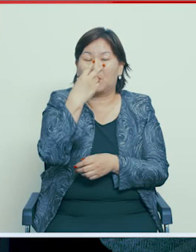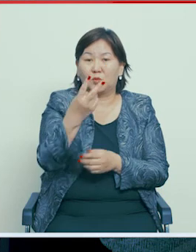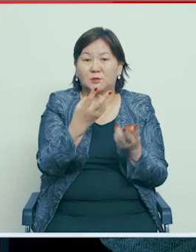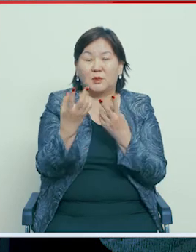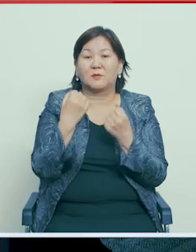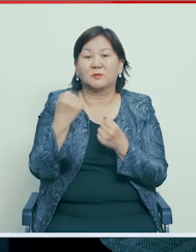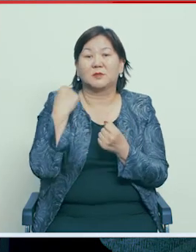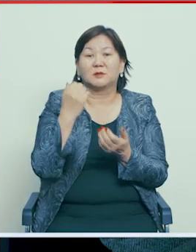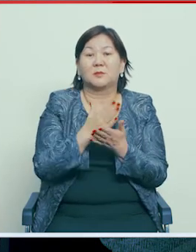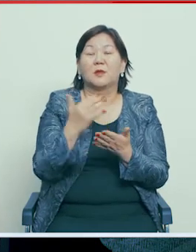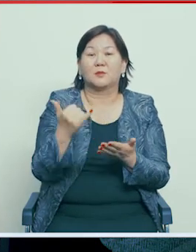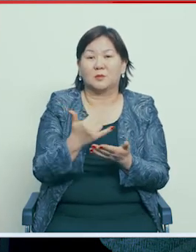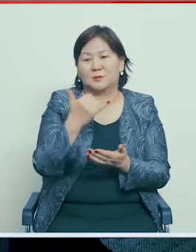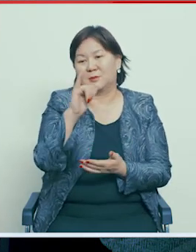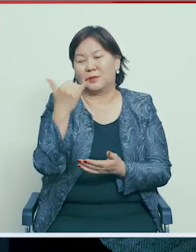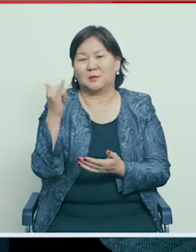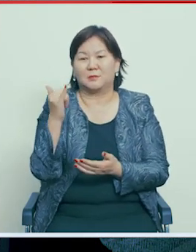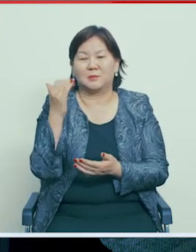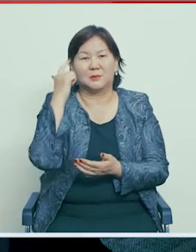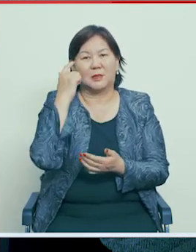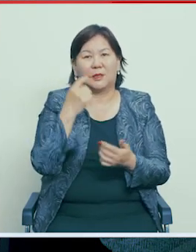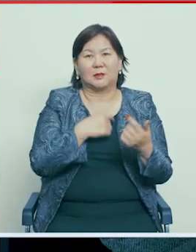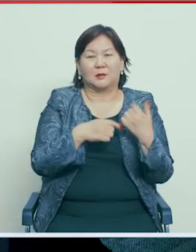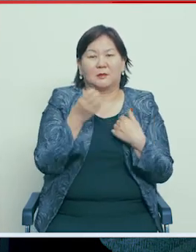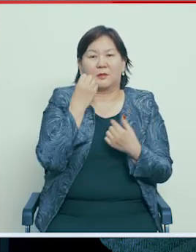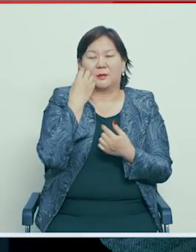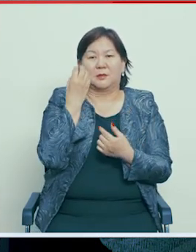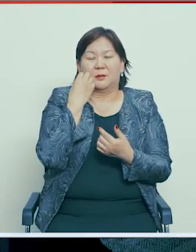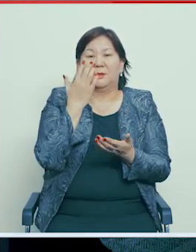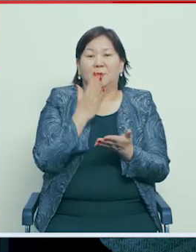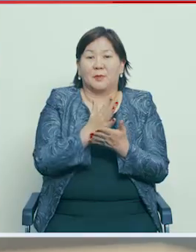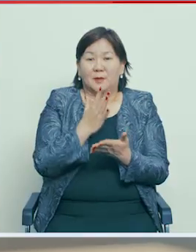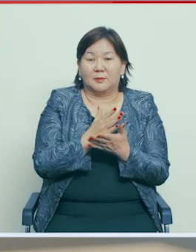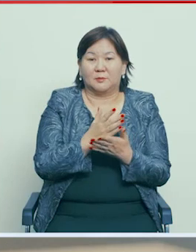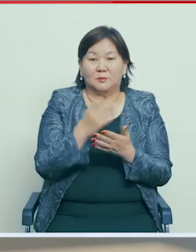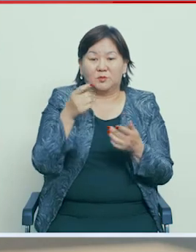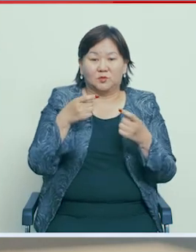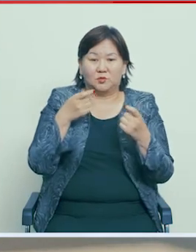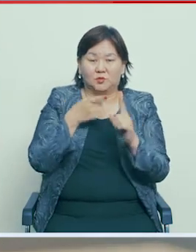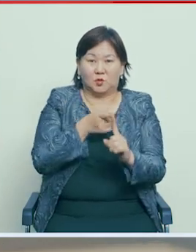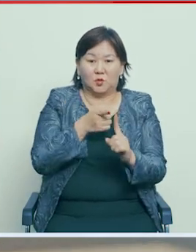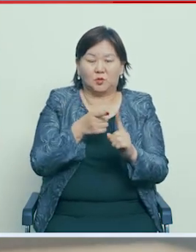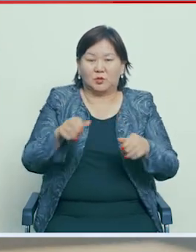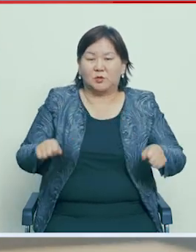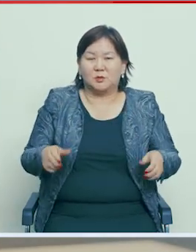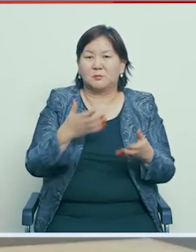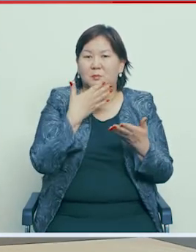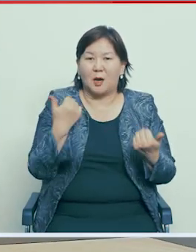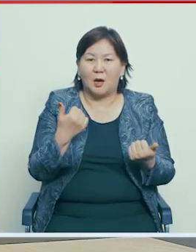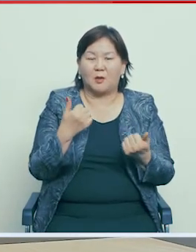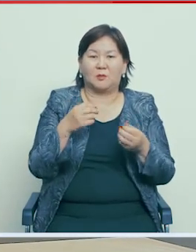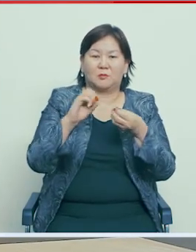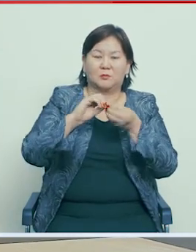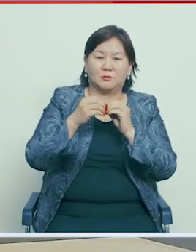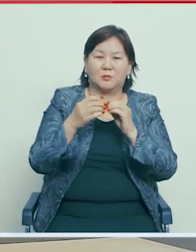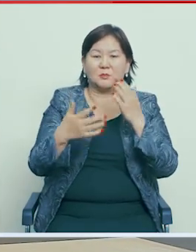авч чадчих байгаа юу? Зарим нь бас жоохон санаа зовоод ичээд те нөгөө зориултын тоног төхөөрөмж нь баахгүй, мэрэгсэн боловсон